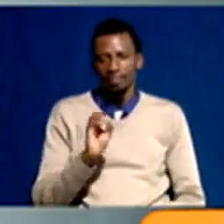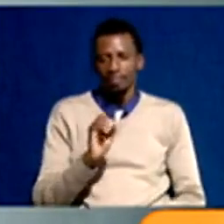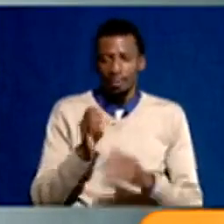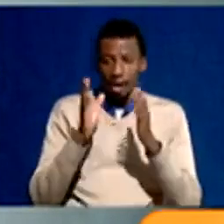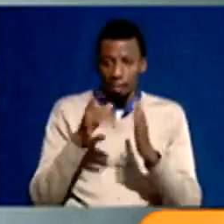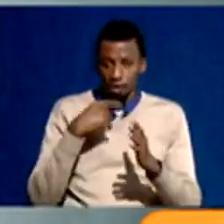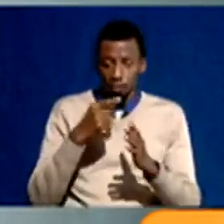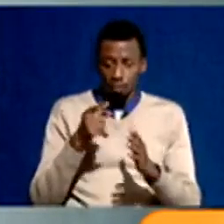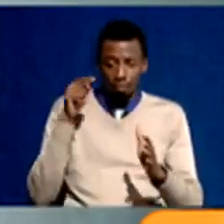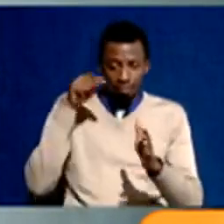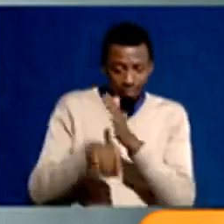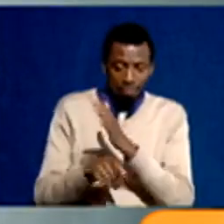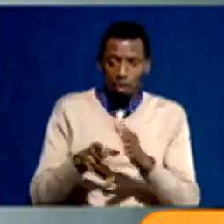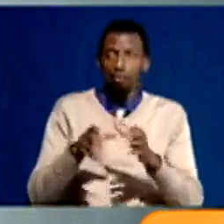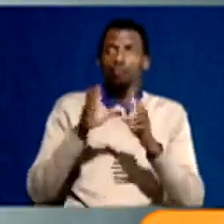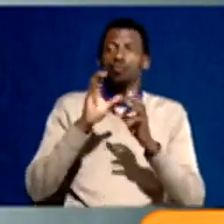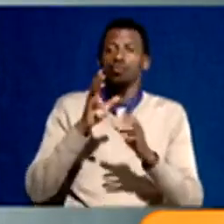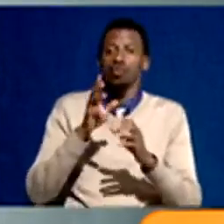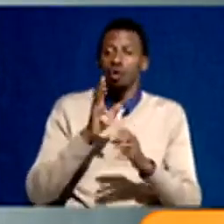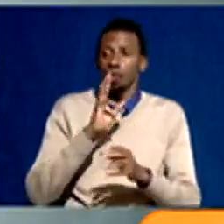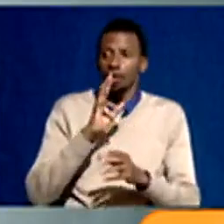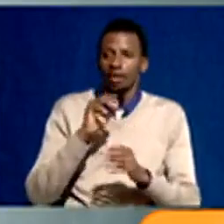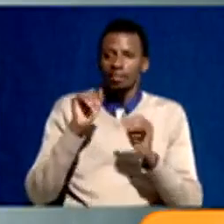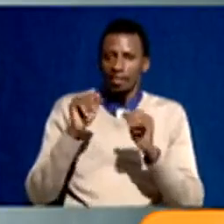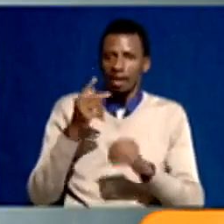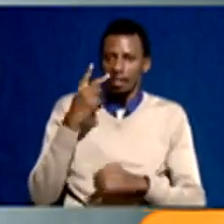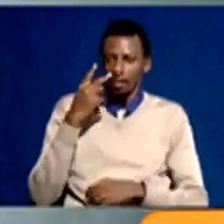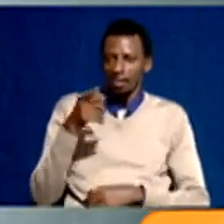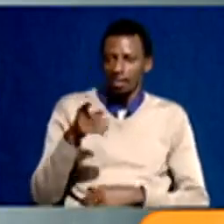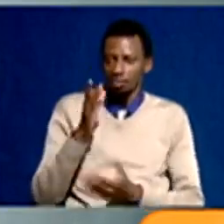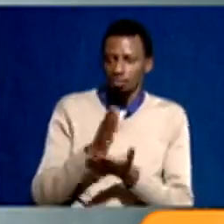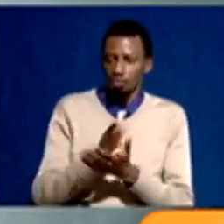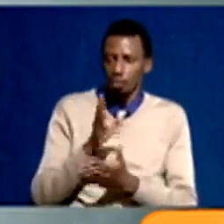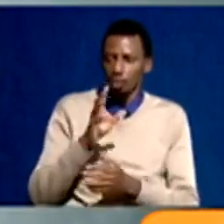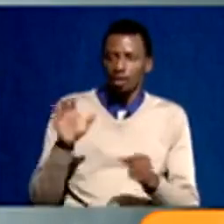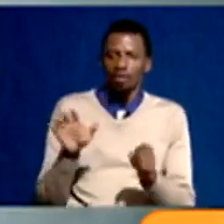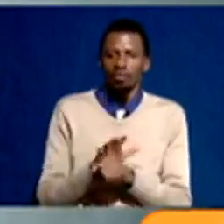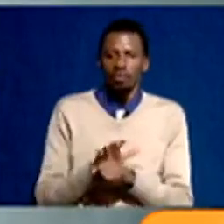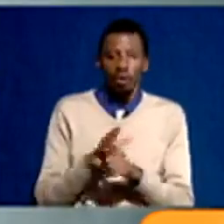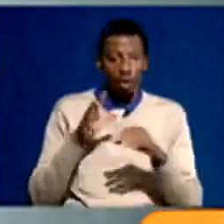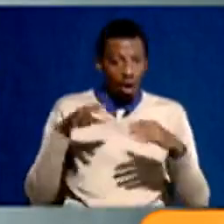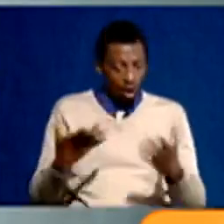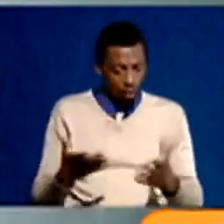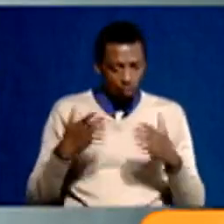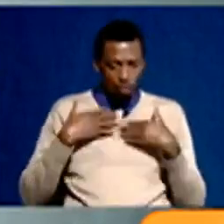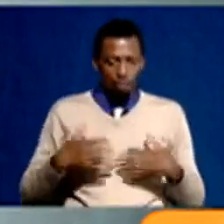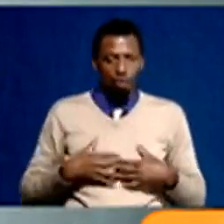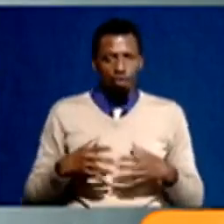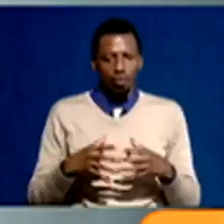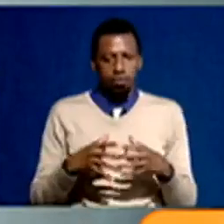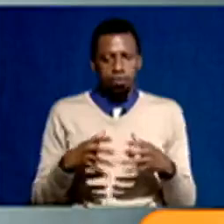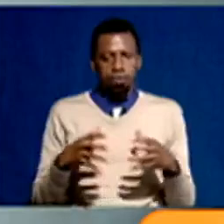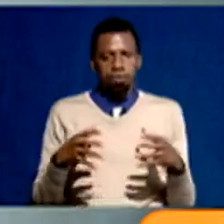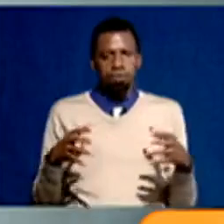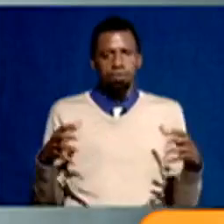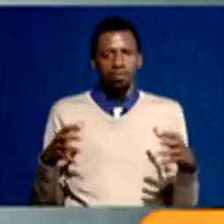maji, ukimuona kusema kweli, paka utambue kuwa mtu amemeza maji, paka awe amefura na kiasi cha kwamba